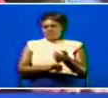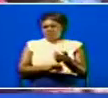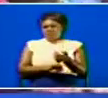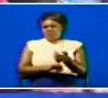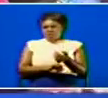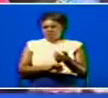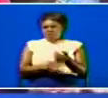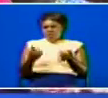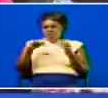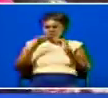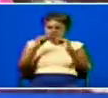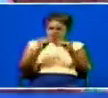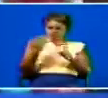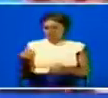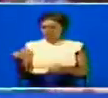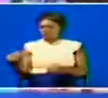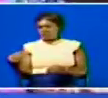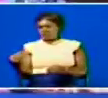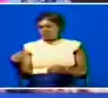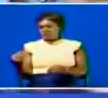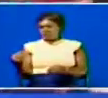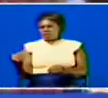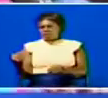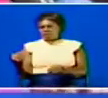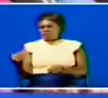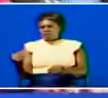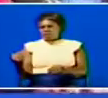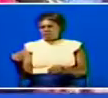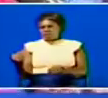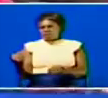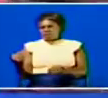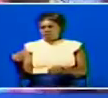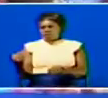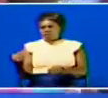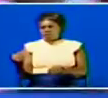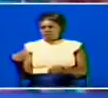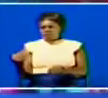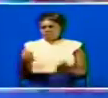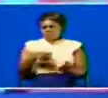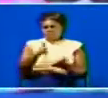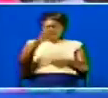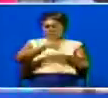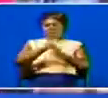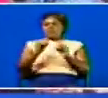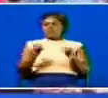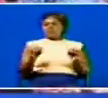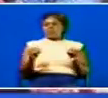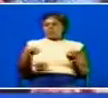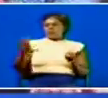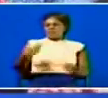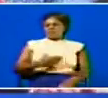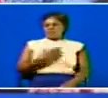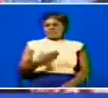bwana kuja kusomesha watoto. Na hakuna kitu tunashika, hatuna mishahara. Mwenye anashika mishahara, ako nyumbani, ako siara